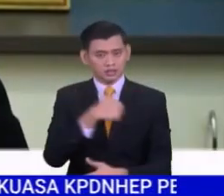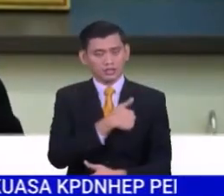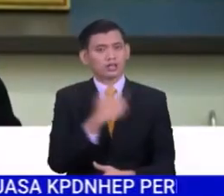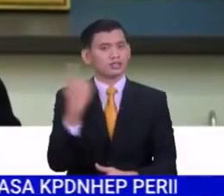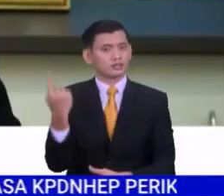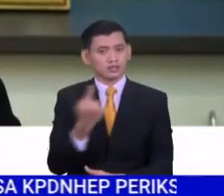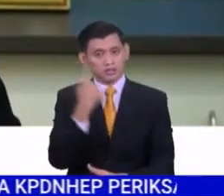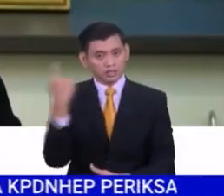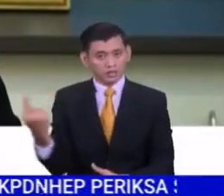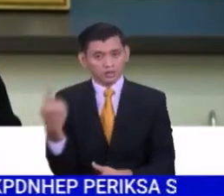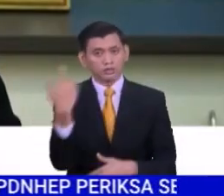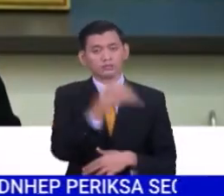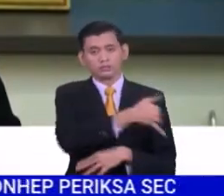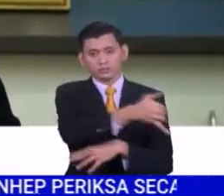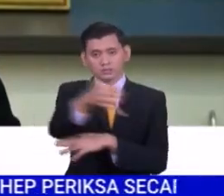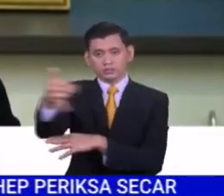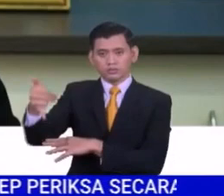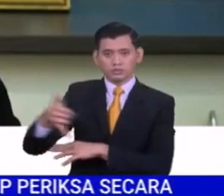meningkatkan rondaan